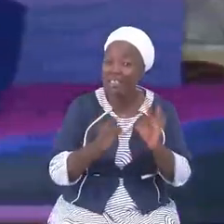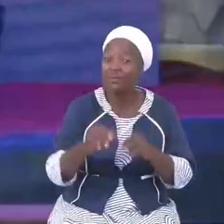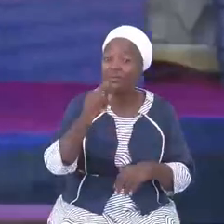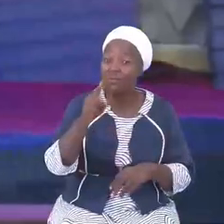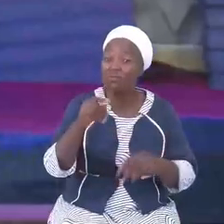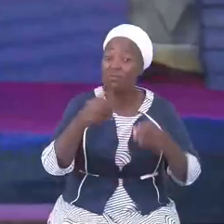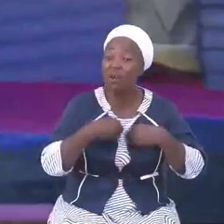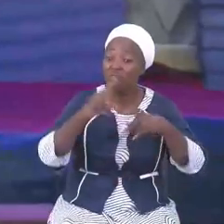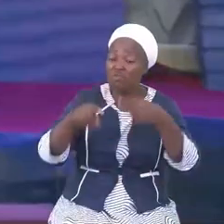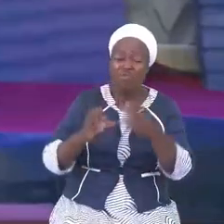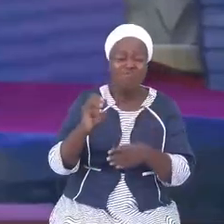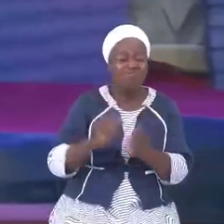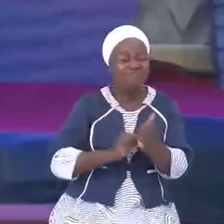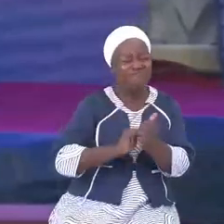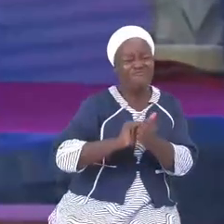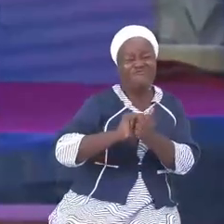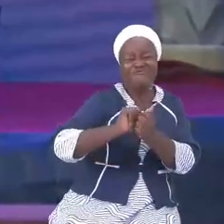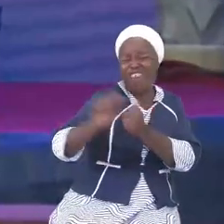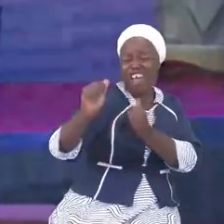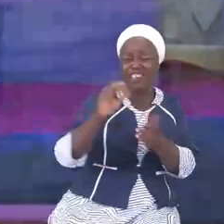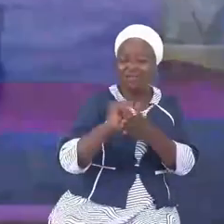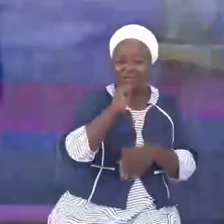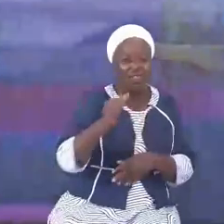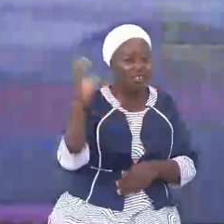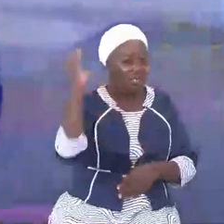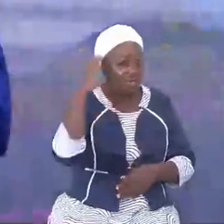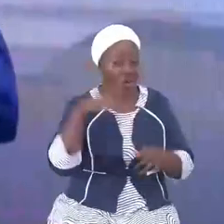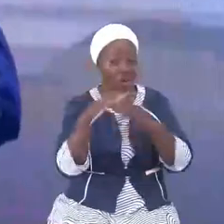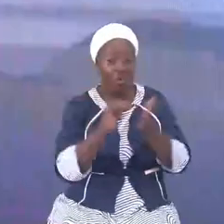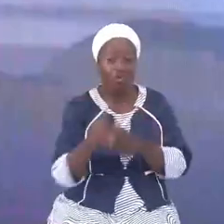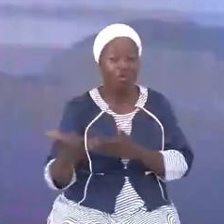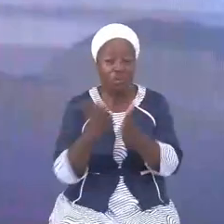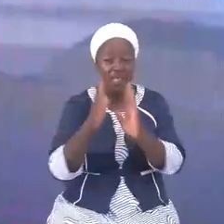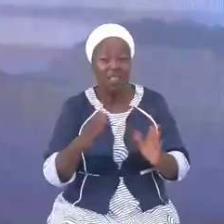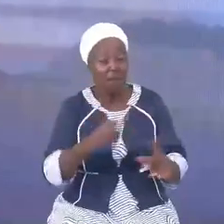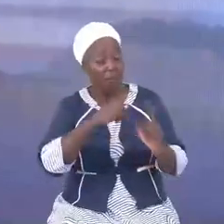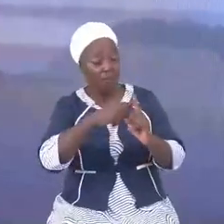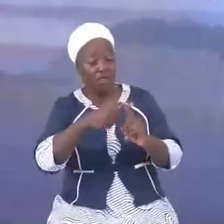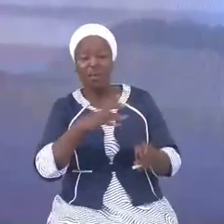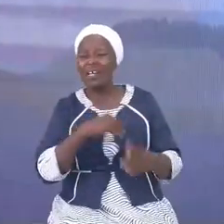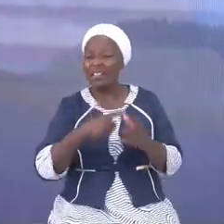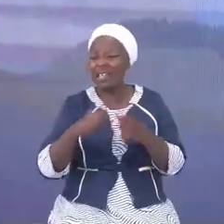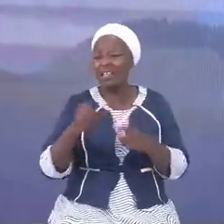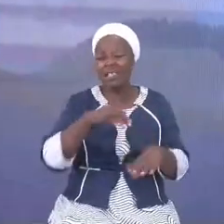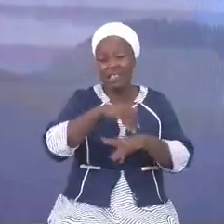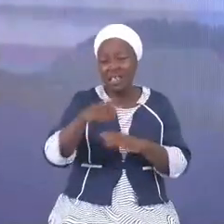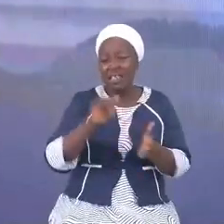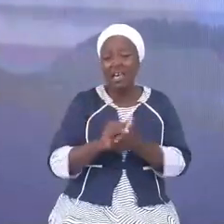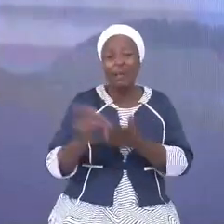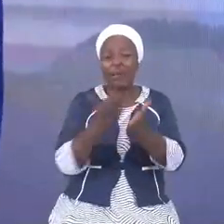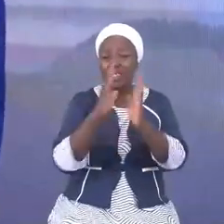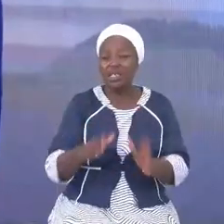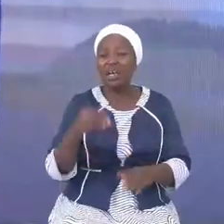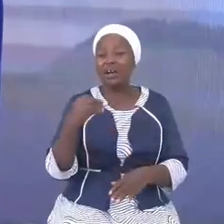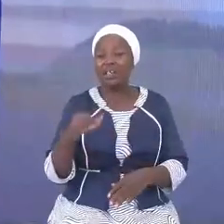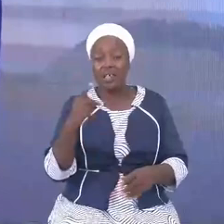loin, et tu n'écoutes pas ce messager positif, alors il enverra le messager dont le nom